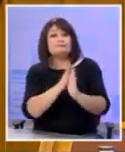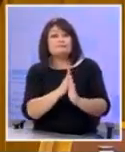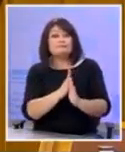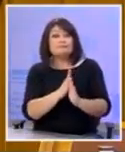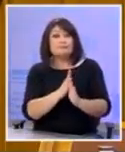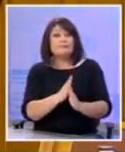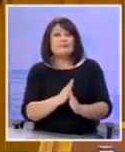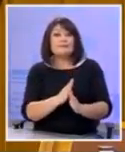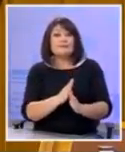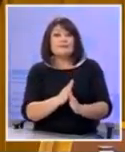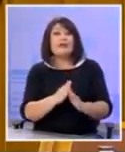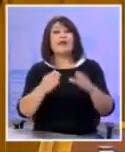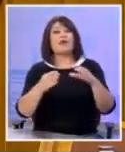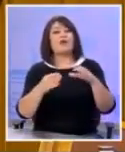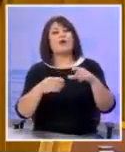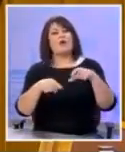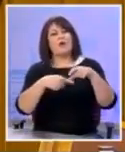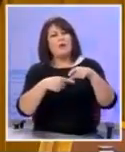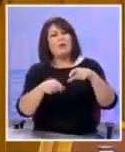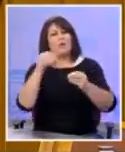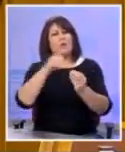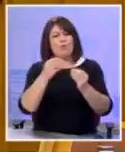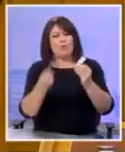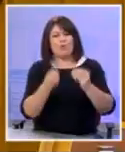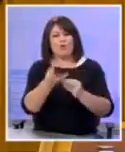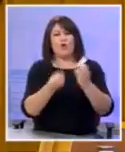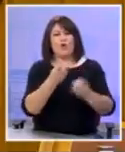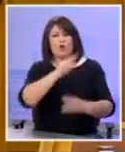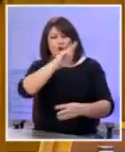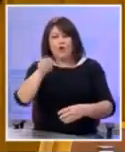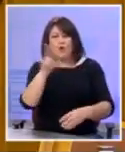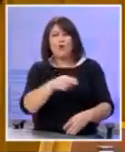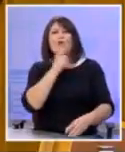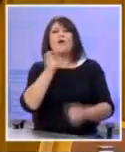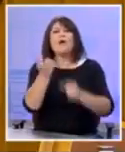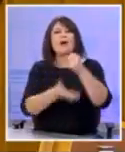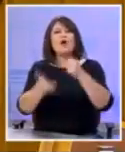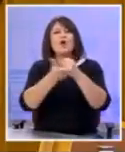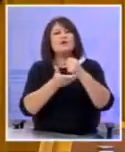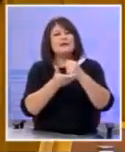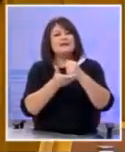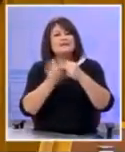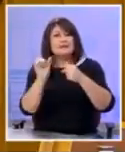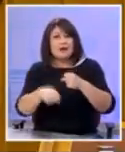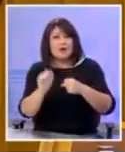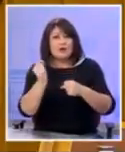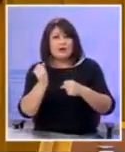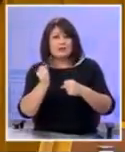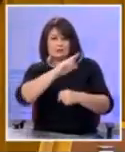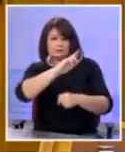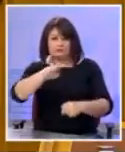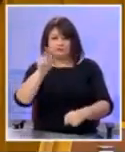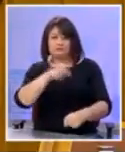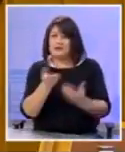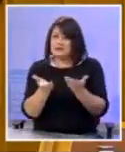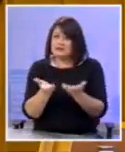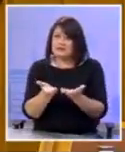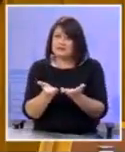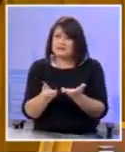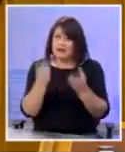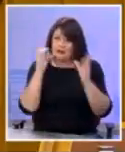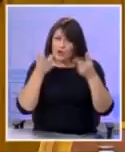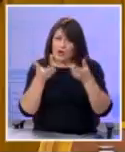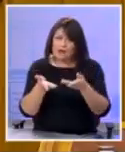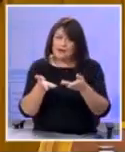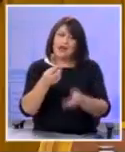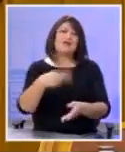τον 13ο και 14ο μισθό, ακόμη και στους συνταξιούχους αγρότες, ναι ή όχι? Εσείς δεν κάνατε